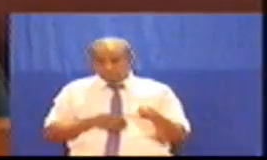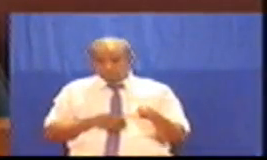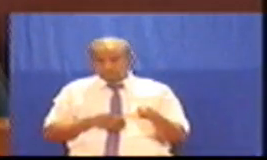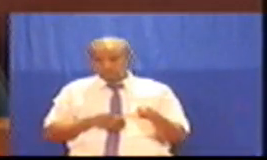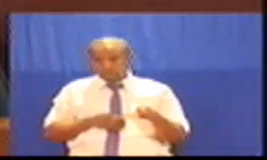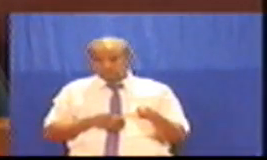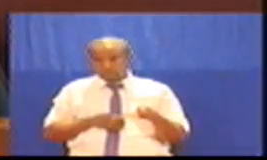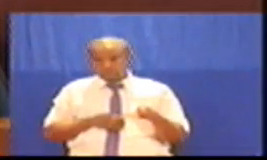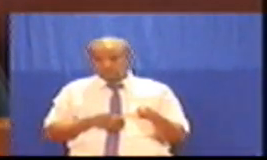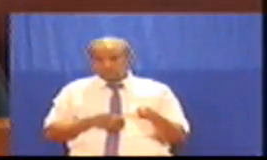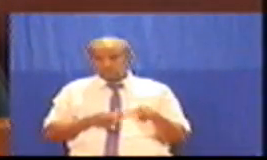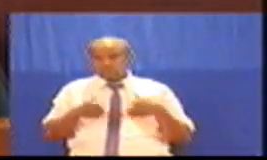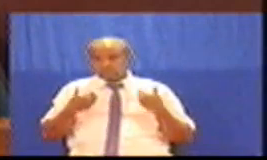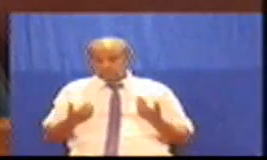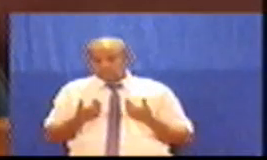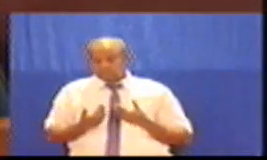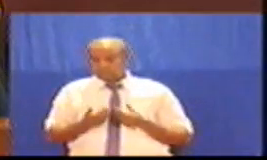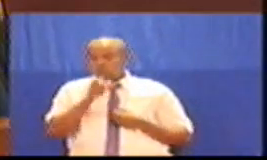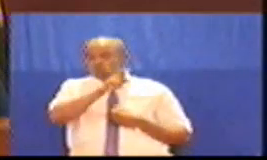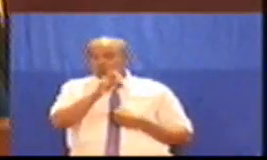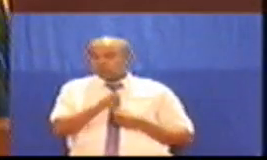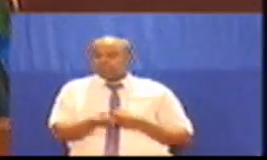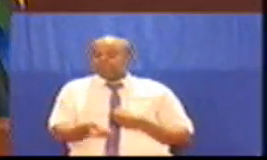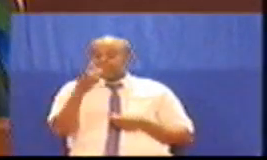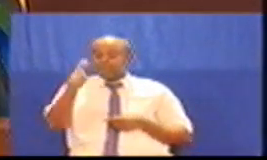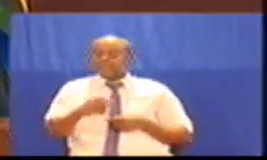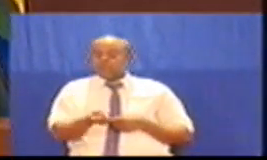2020-2021. Na kura zimekushapigwa,